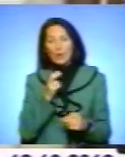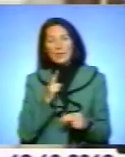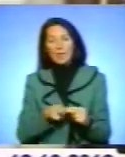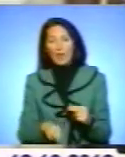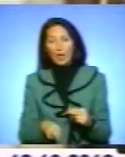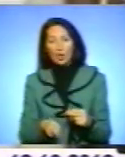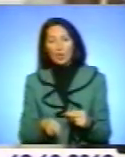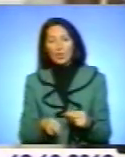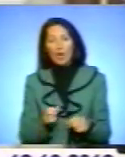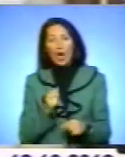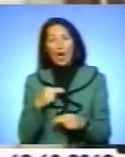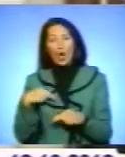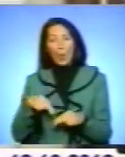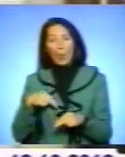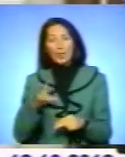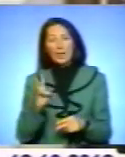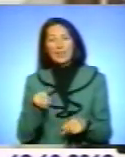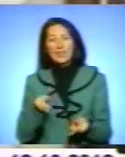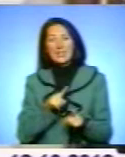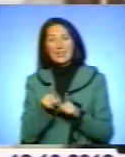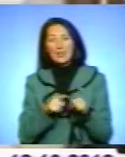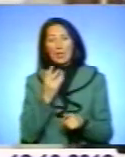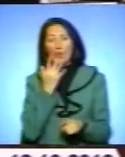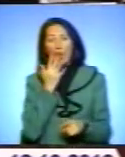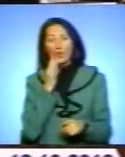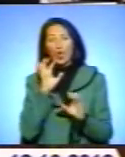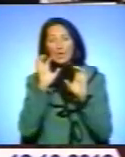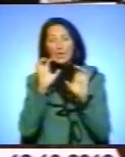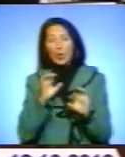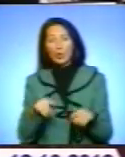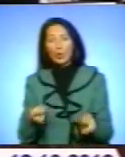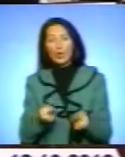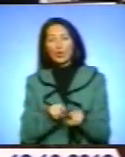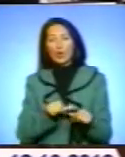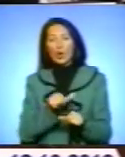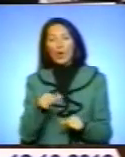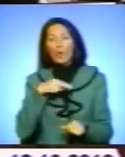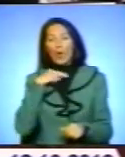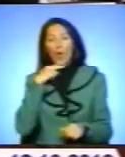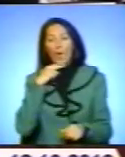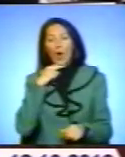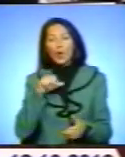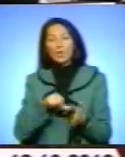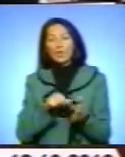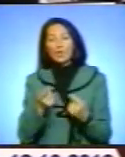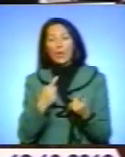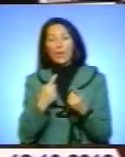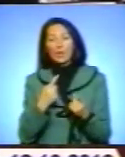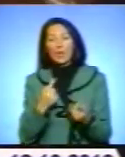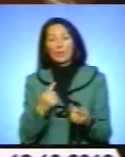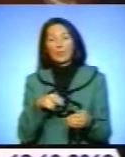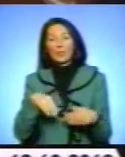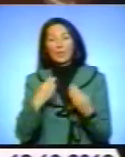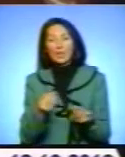Завершується робота над змінами мовного закону. Також окрему увагу учасники обговорення приділили впровадженню в